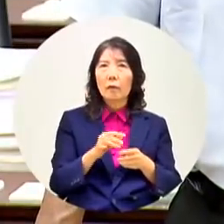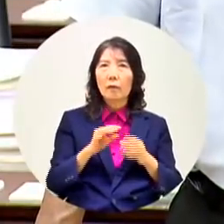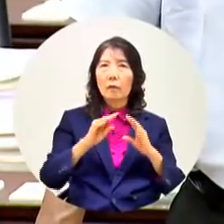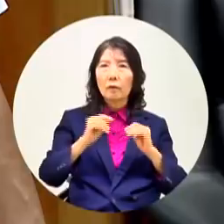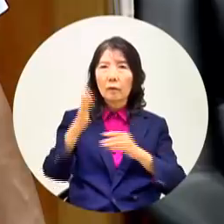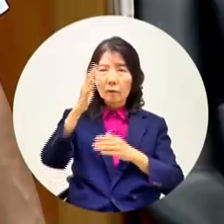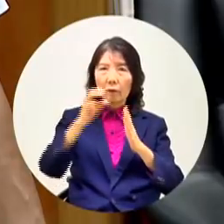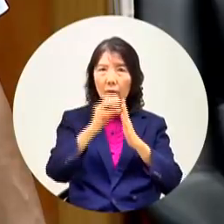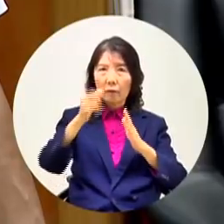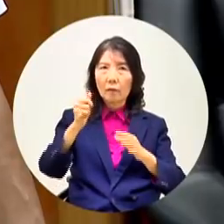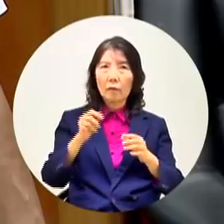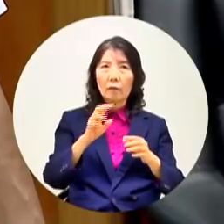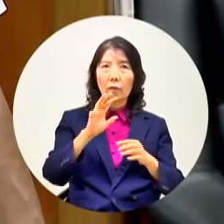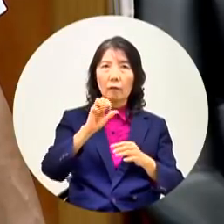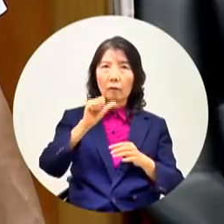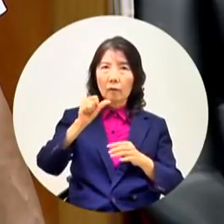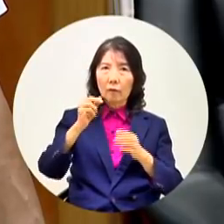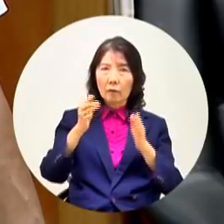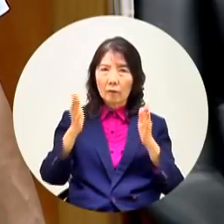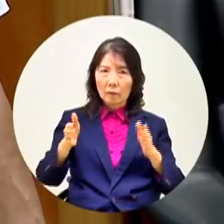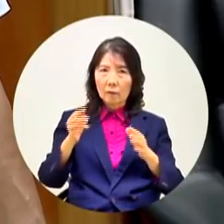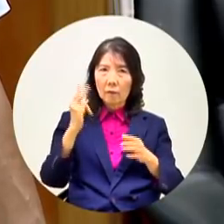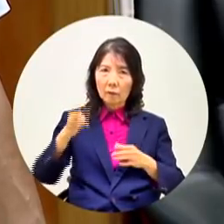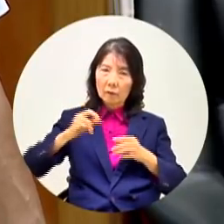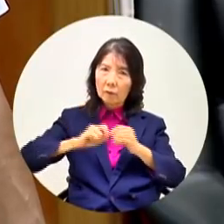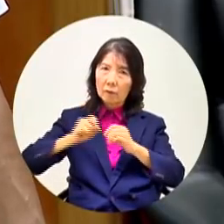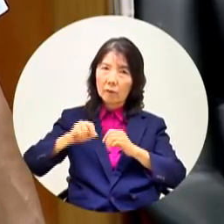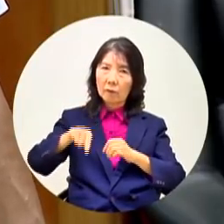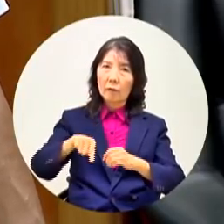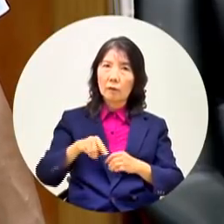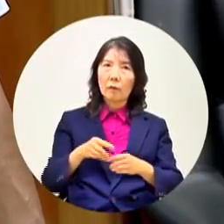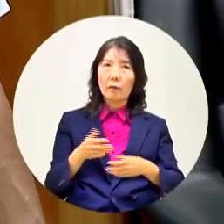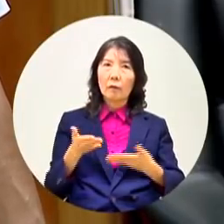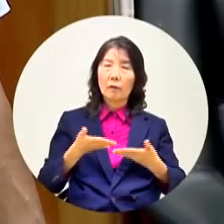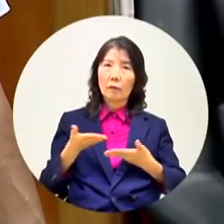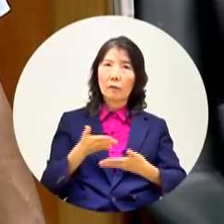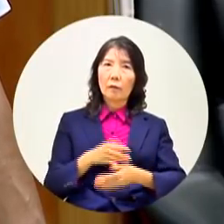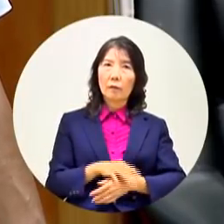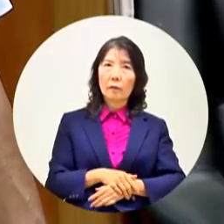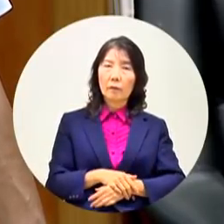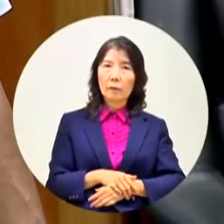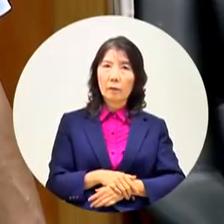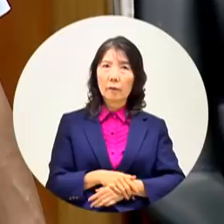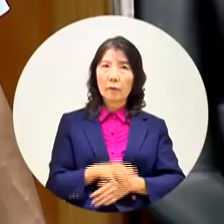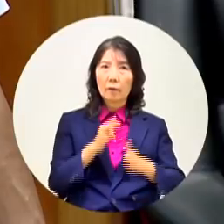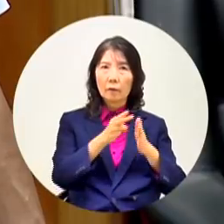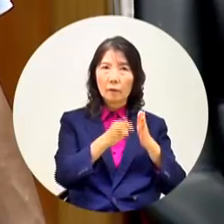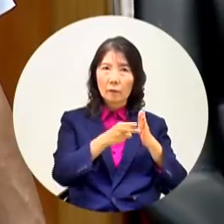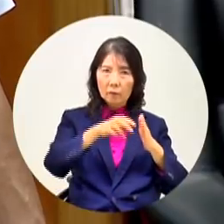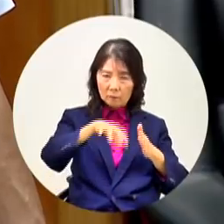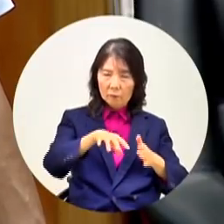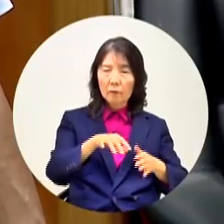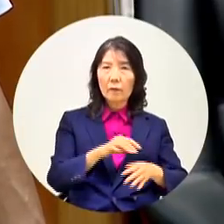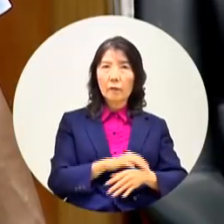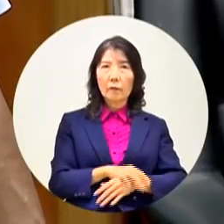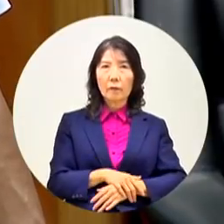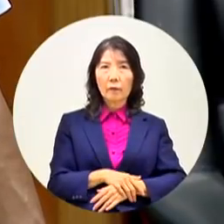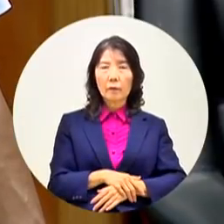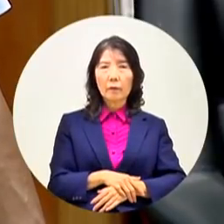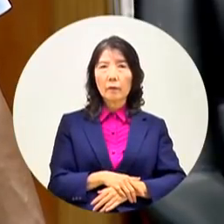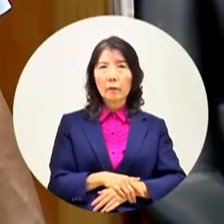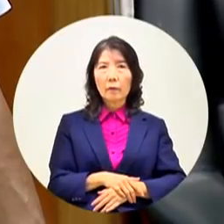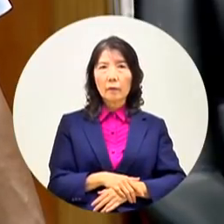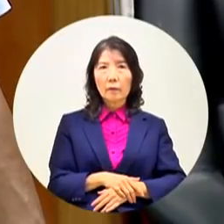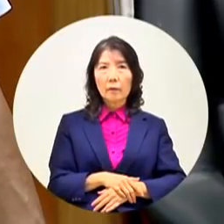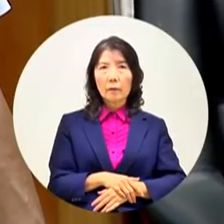咱85期中位，其实咱的85期中位就是我咧讲火车站这个所在嘛。火车站